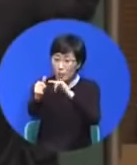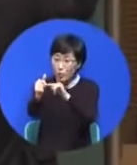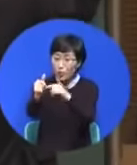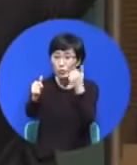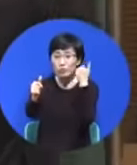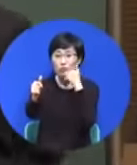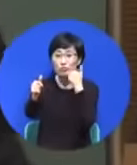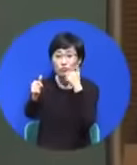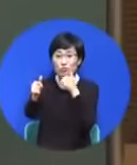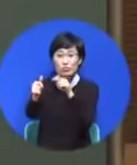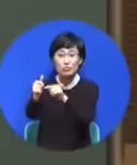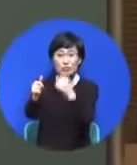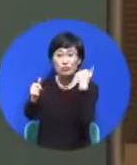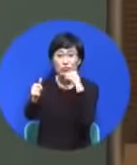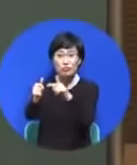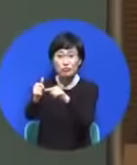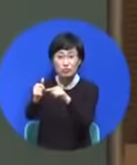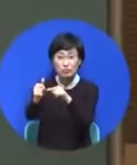말고는이